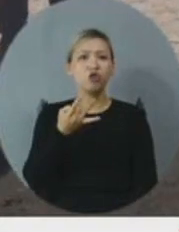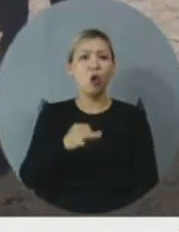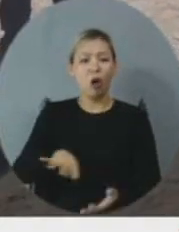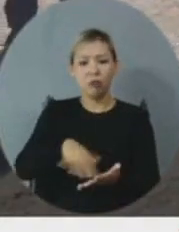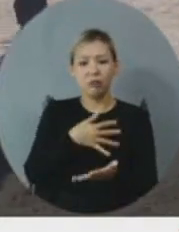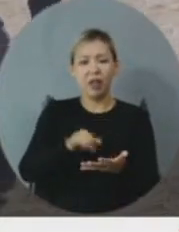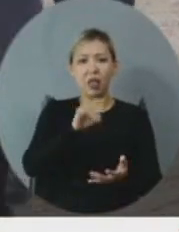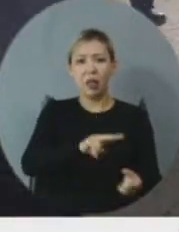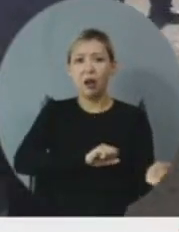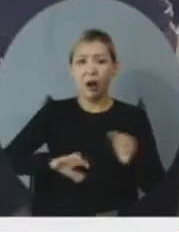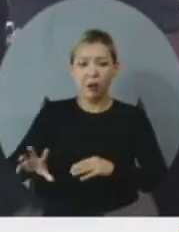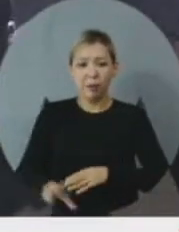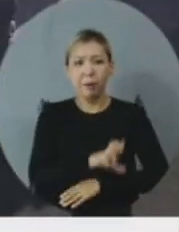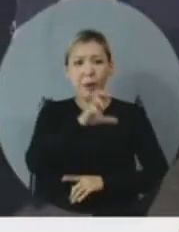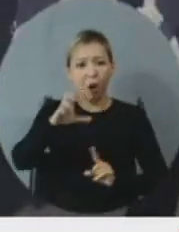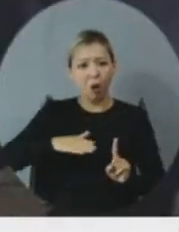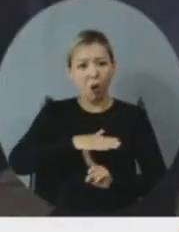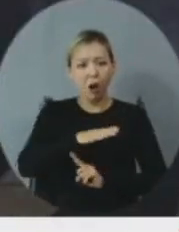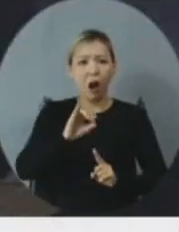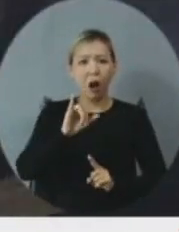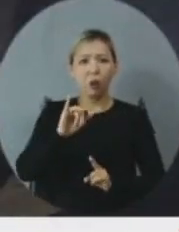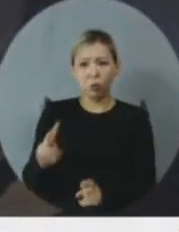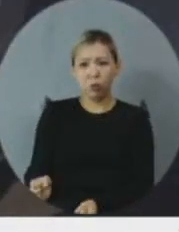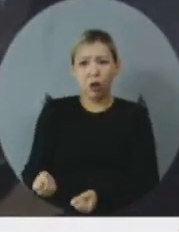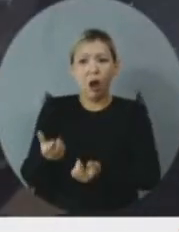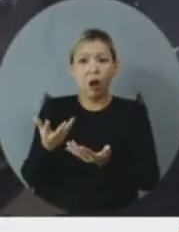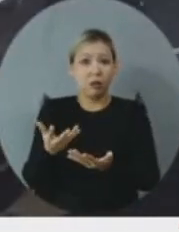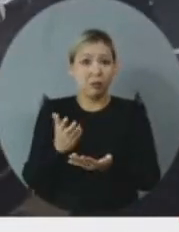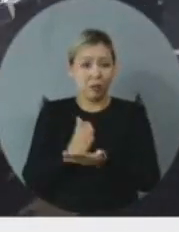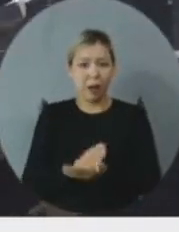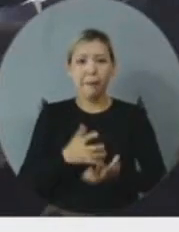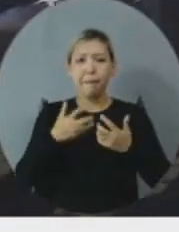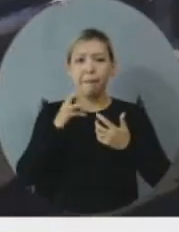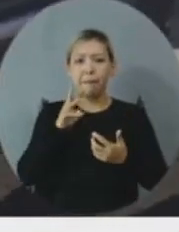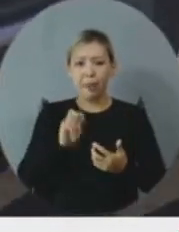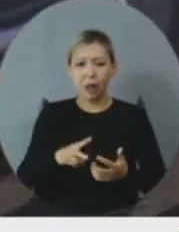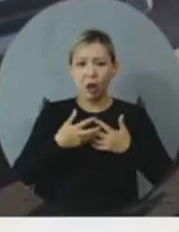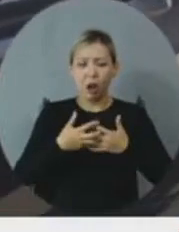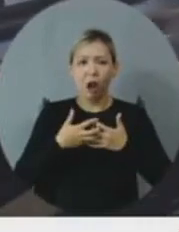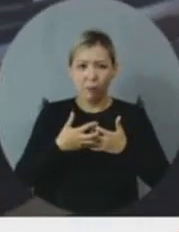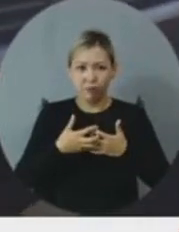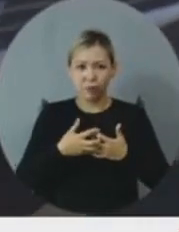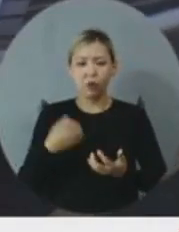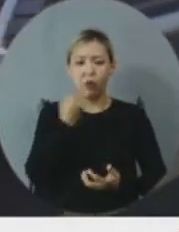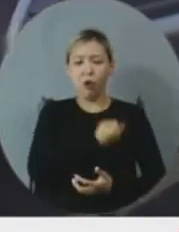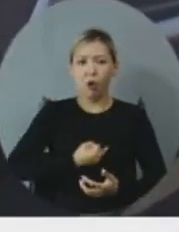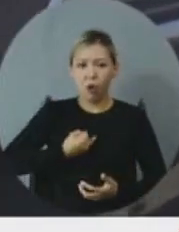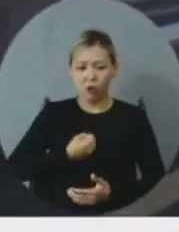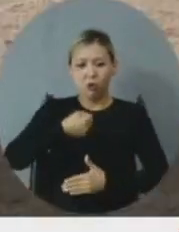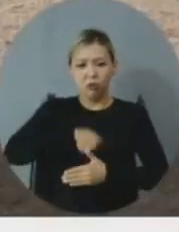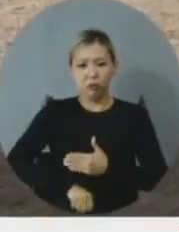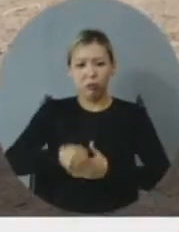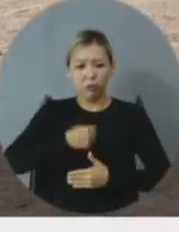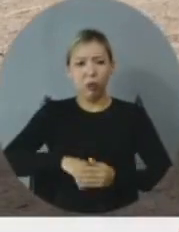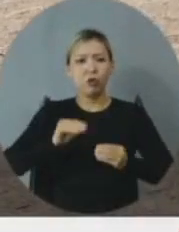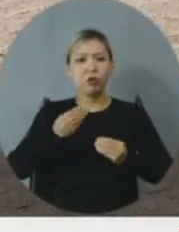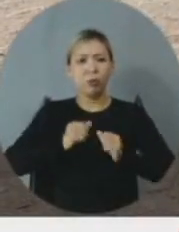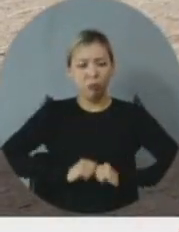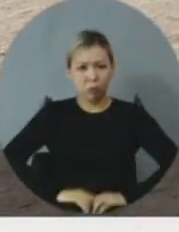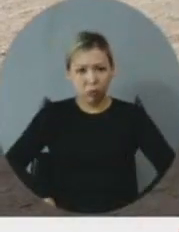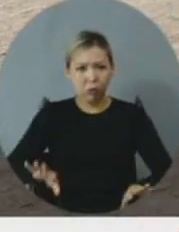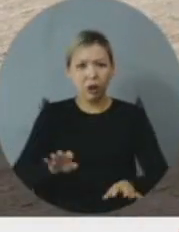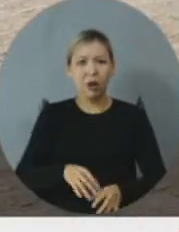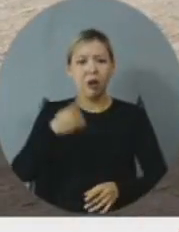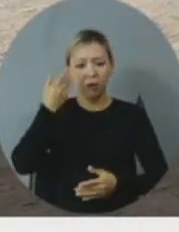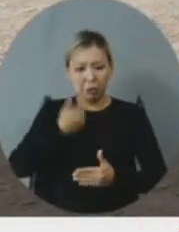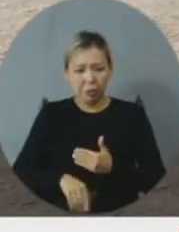хайсан, байгаль экологид хаюул учруулахаар нөхцөл байдлыг үүсгэсэн. Ингээд мал амьтан хордох, хээл хаях, гений өрчлөлтөд төрүүлсэн гэдэг хэллээ.